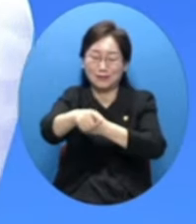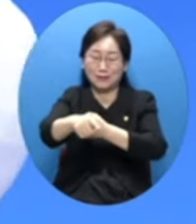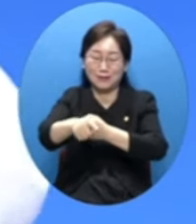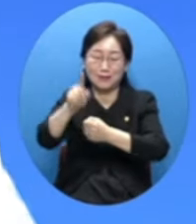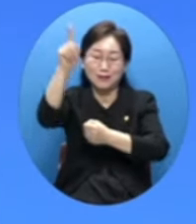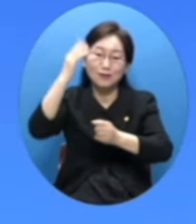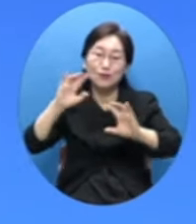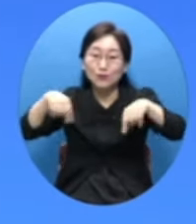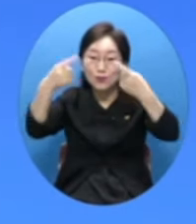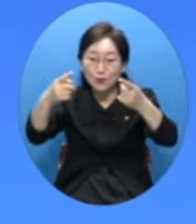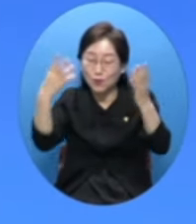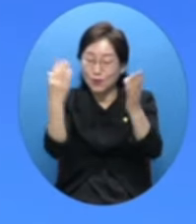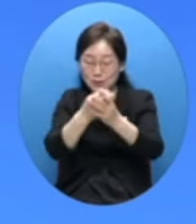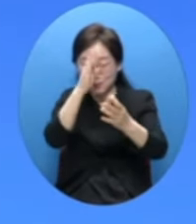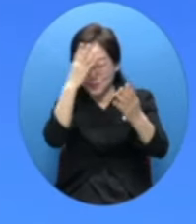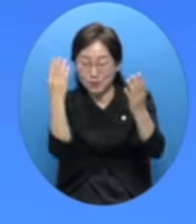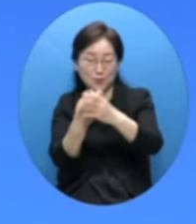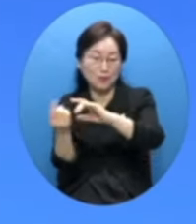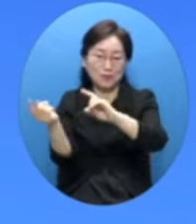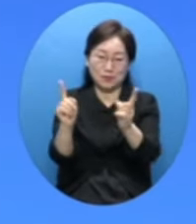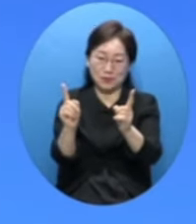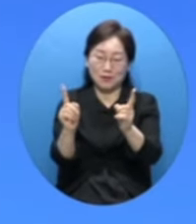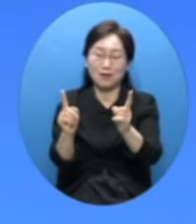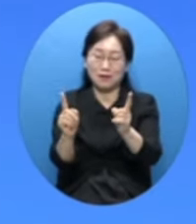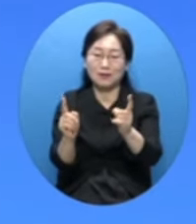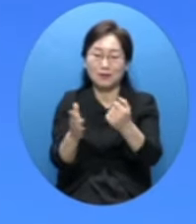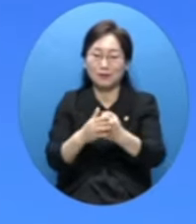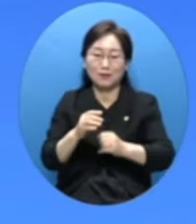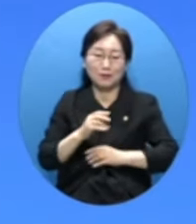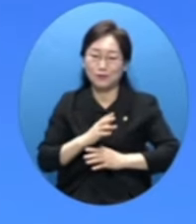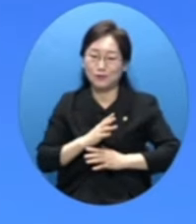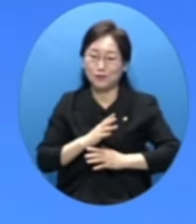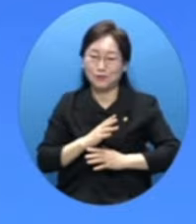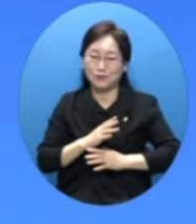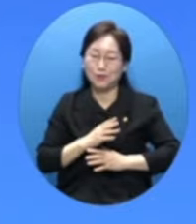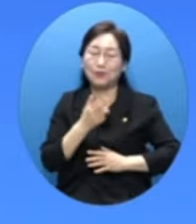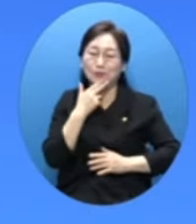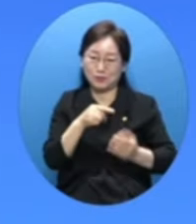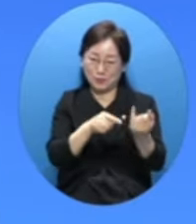완전한 치유가 있음을 믿었기 때문에 죽음을 두려워하지 않았습니다.